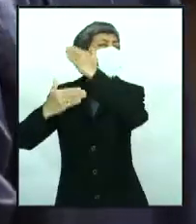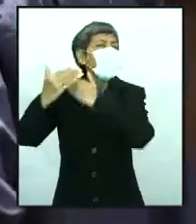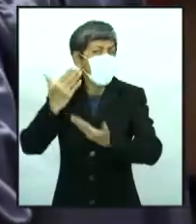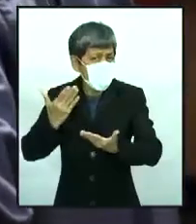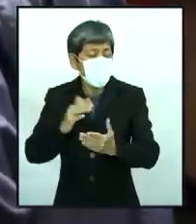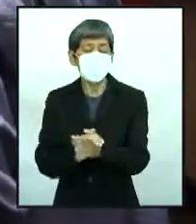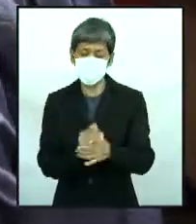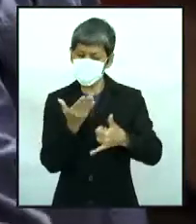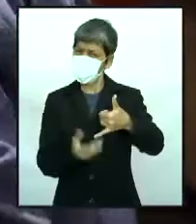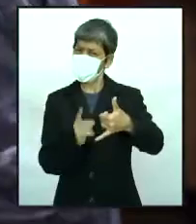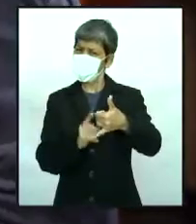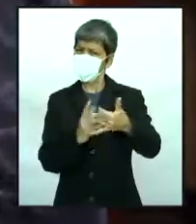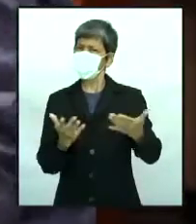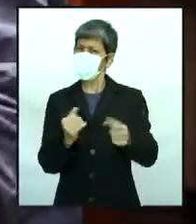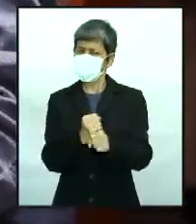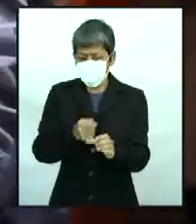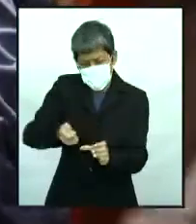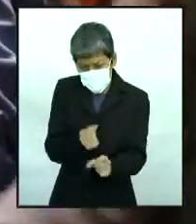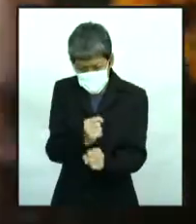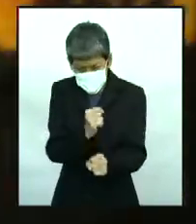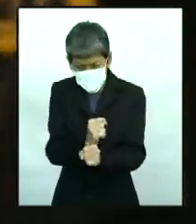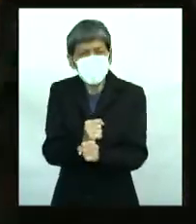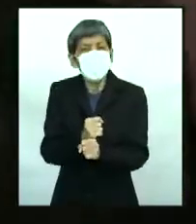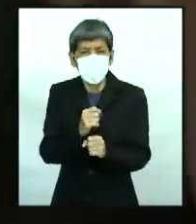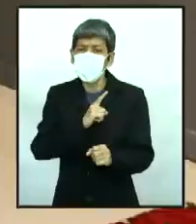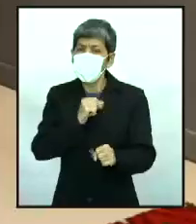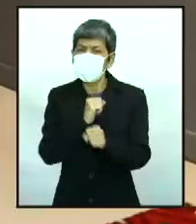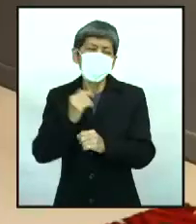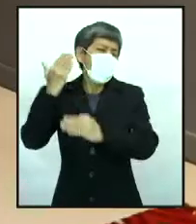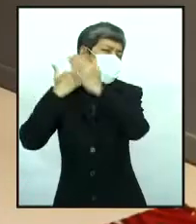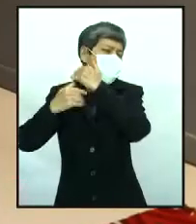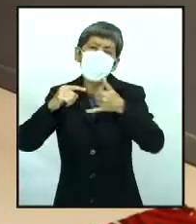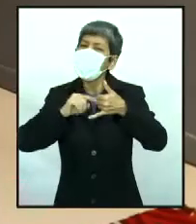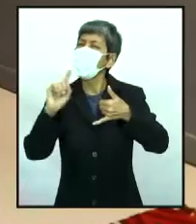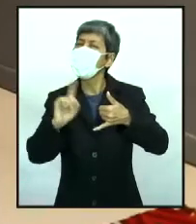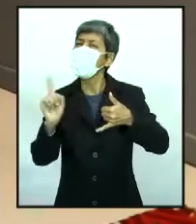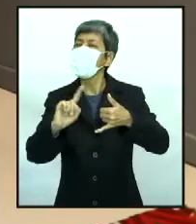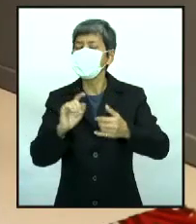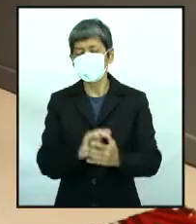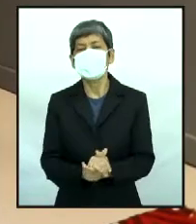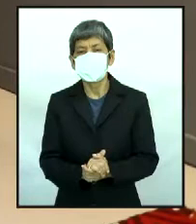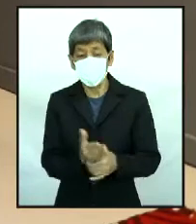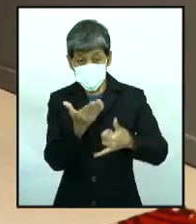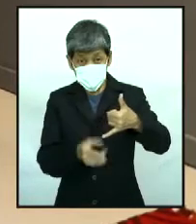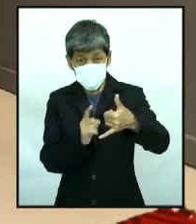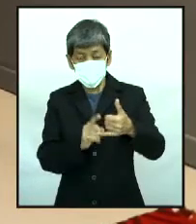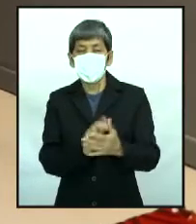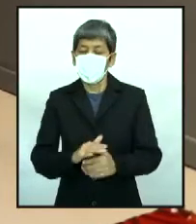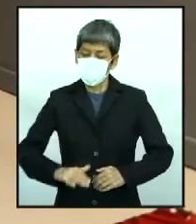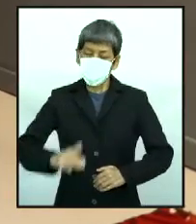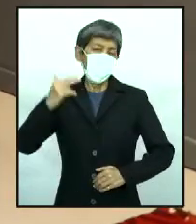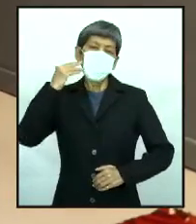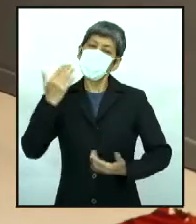นึงค่ะว่าพี่เสียงก่อนที่จะเป็นบาริสต้าประจำที่คาเฟ่แห่งนี้พี่เสียงประวัติความเป็นมาเป็นยังไงบ้างคะ เสียงเขาพิการตั้งแต่